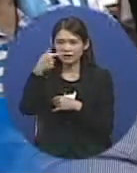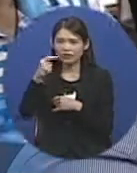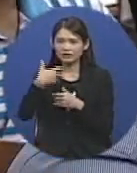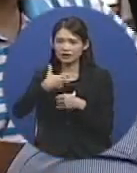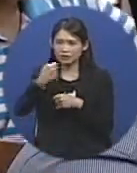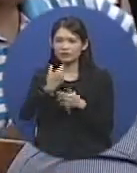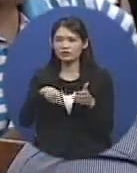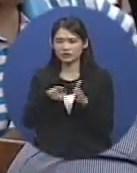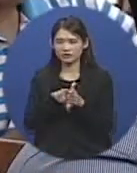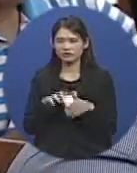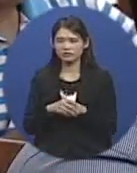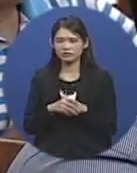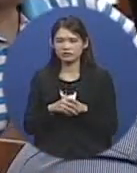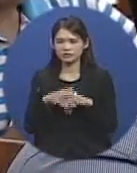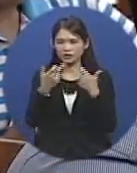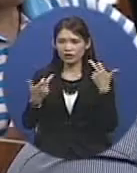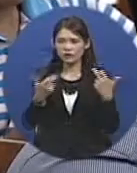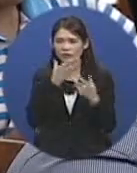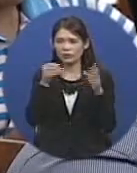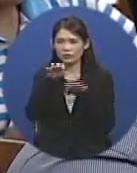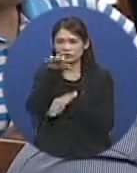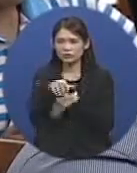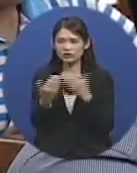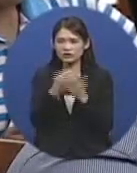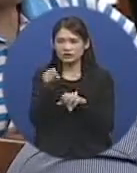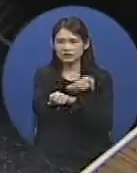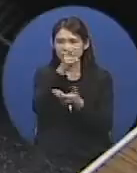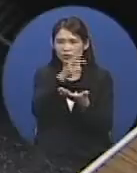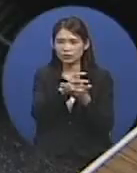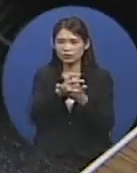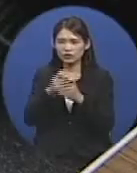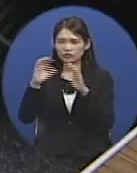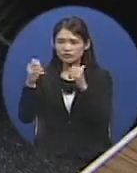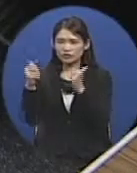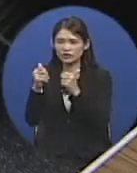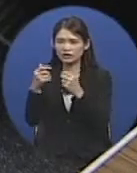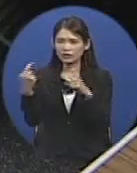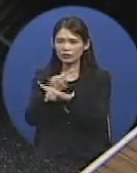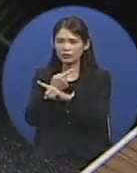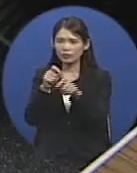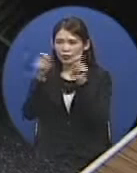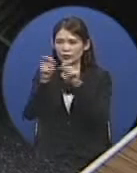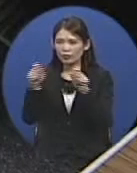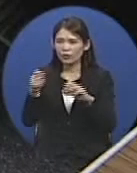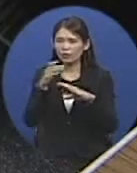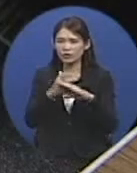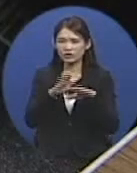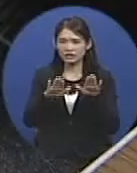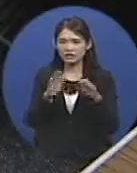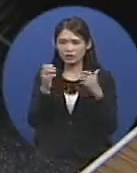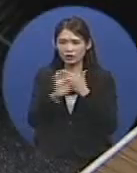목적에서 현재 형제복지원 사건에 대한 특별법은 국회에 계류 중인 상태. 대책위는 이번 모의 재판을